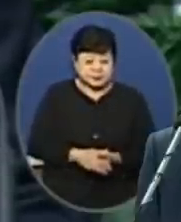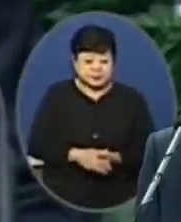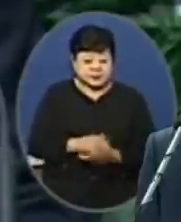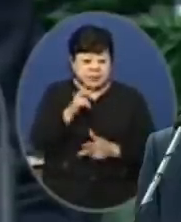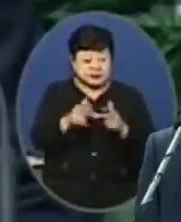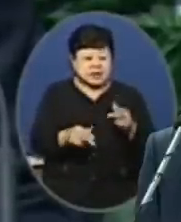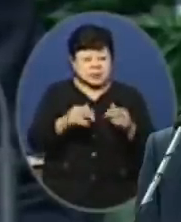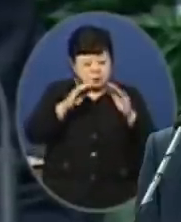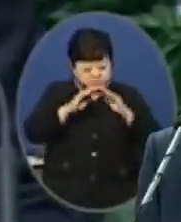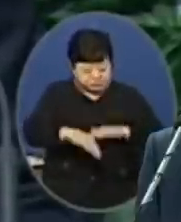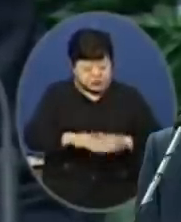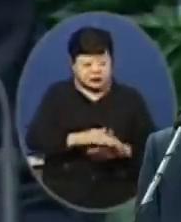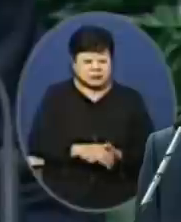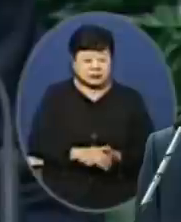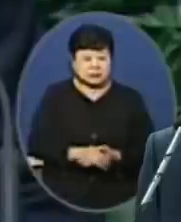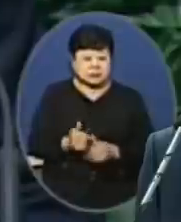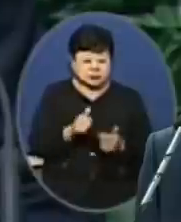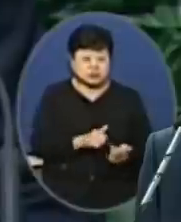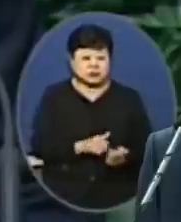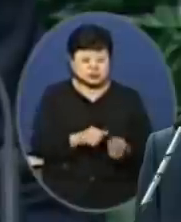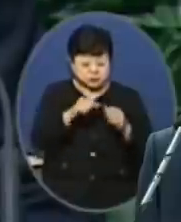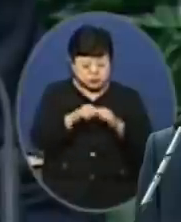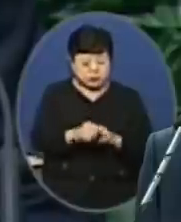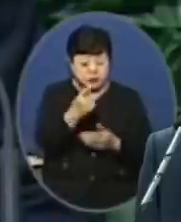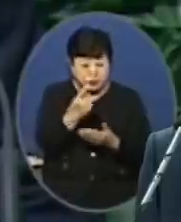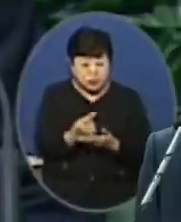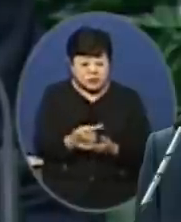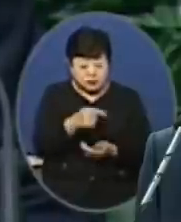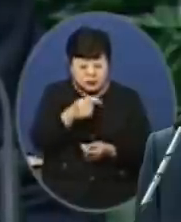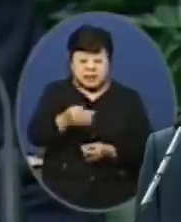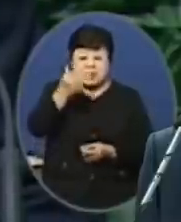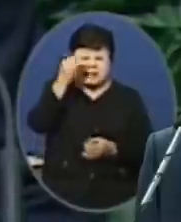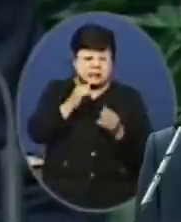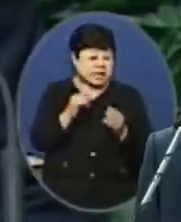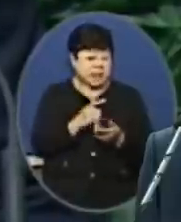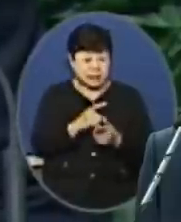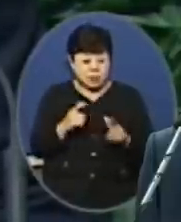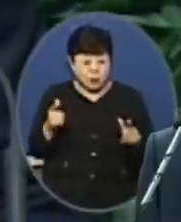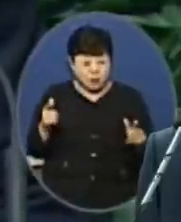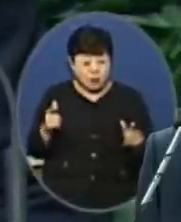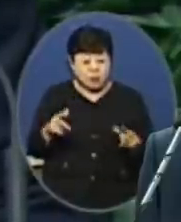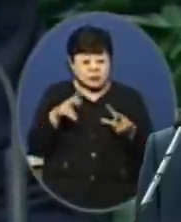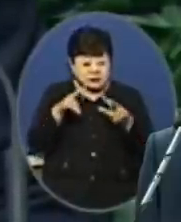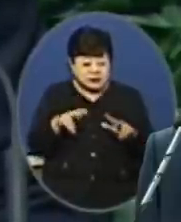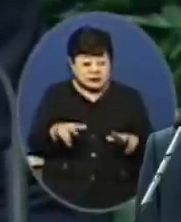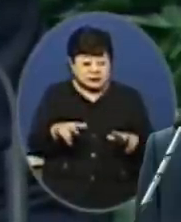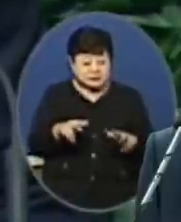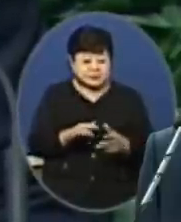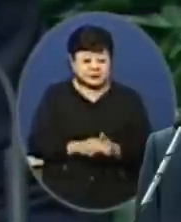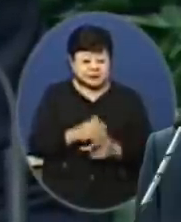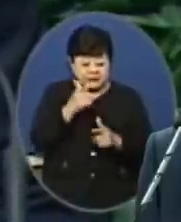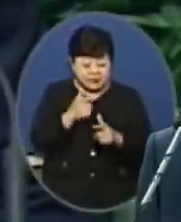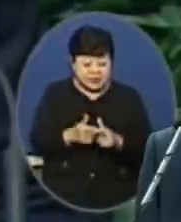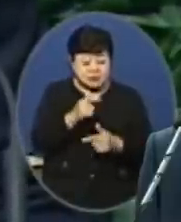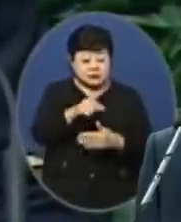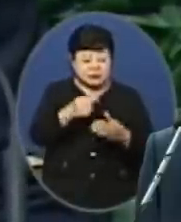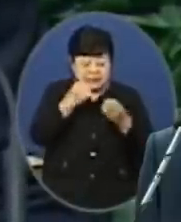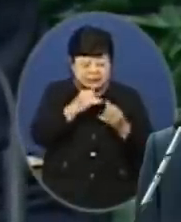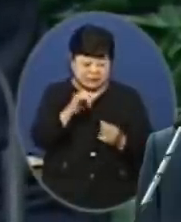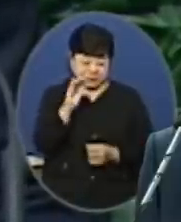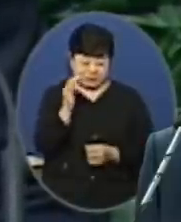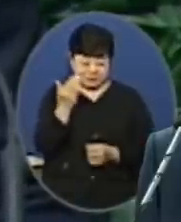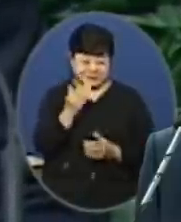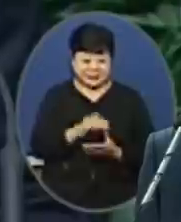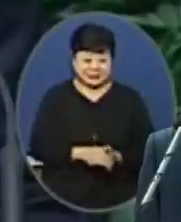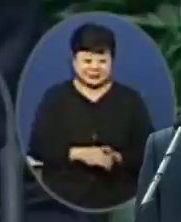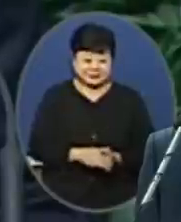사업에 무너지고 죽음의 절망에 처한 이런 이전 사람이 아닙니다. 여러분은 예수 그리스도 안에서 새 사람이 되는